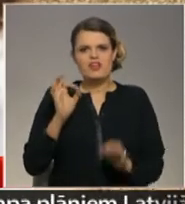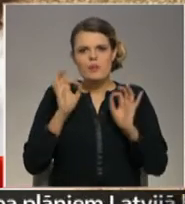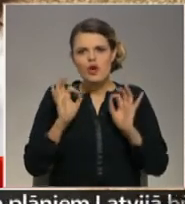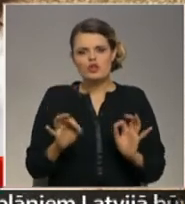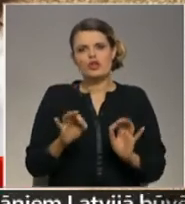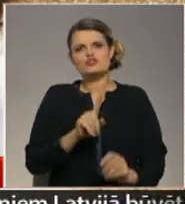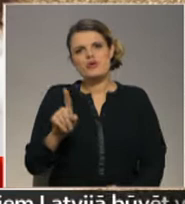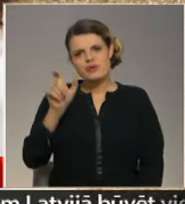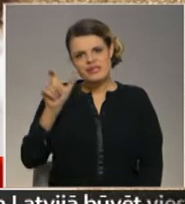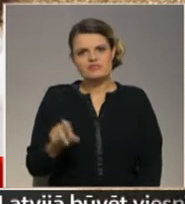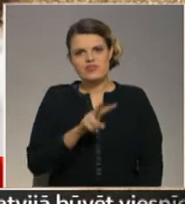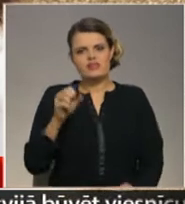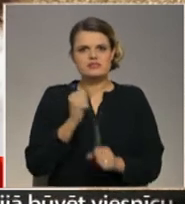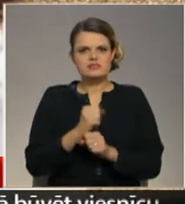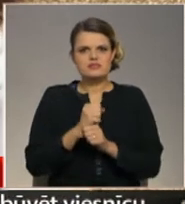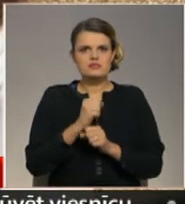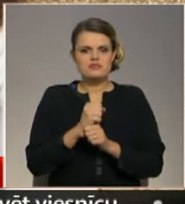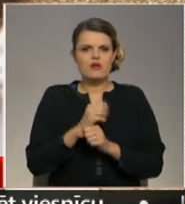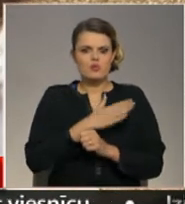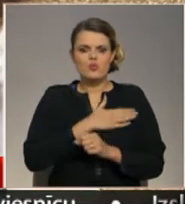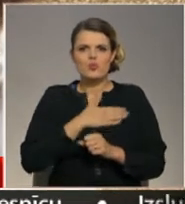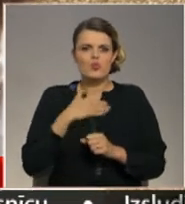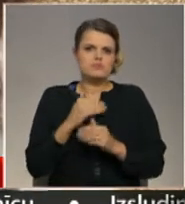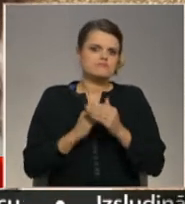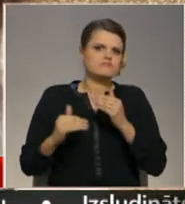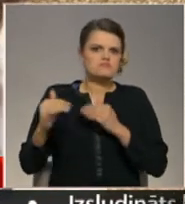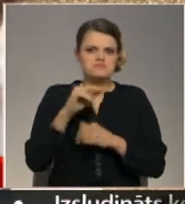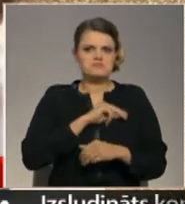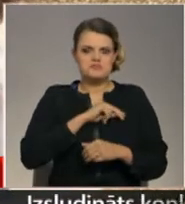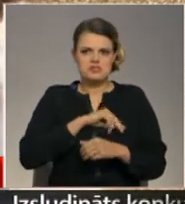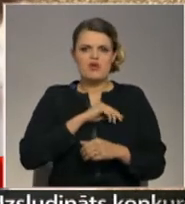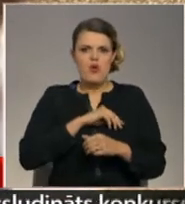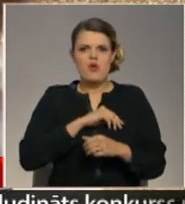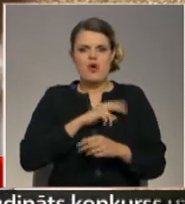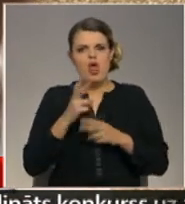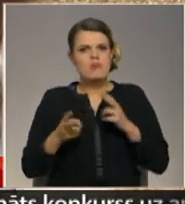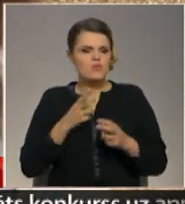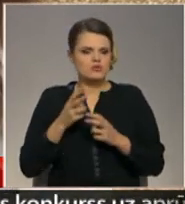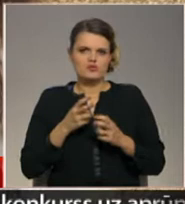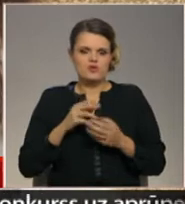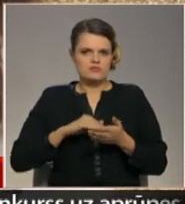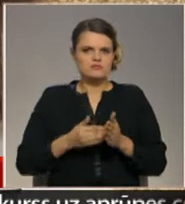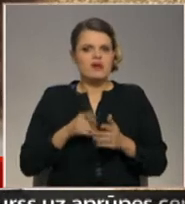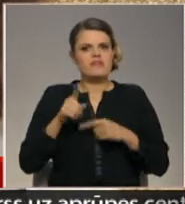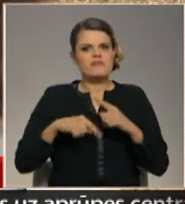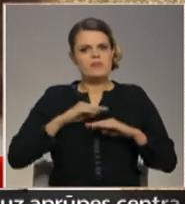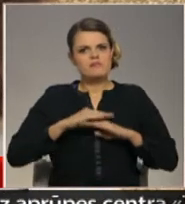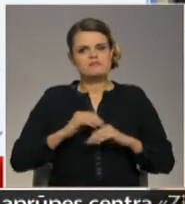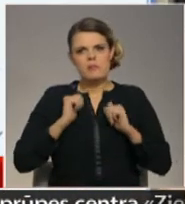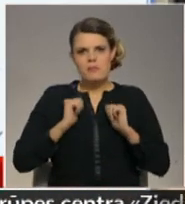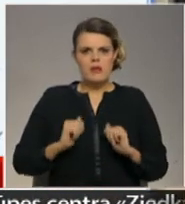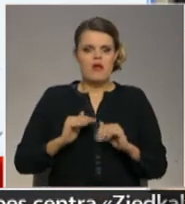ir cilvēks, kurš var strādāt ļoti paaugstinātos psihoemocionālos tādos apstākļos, kad viņi vienmēr saglabā šo mieru un